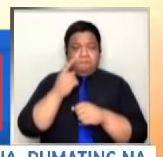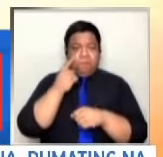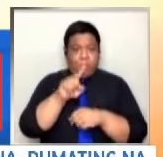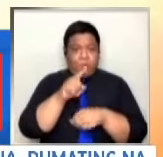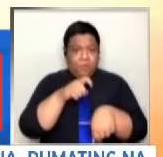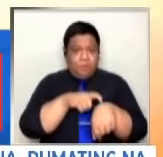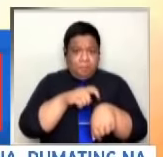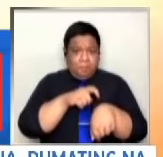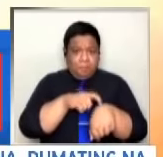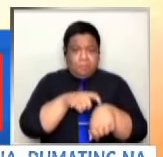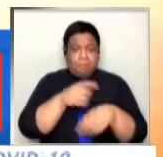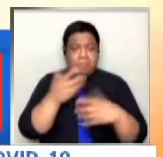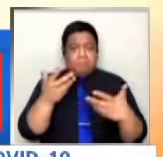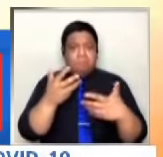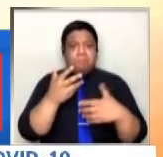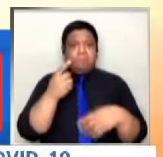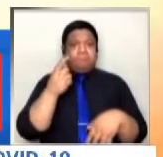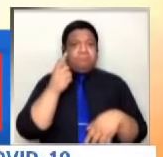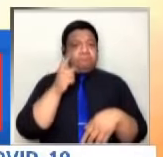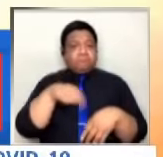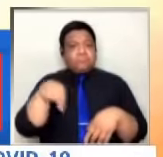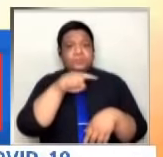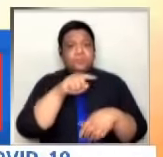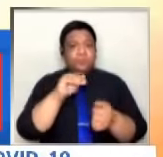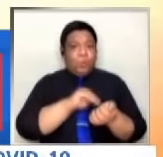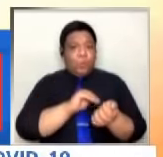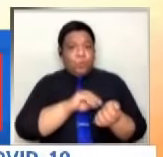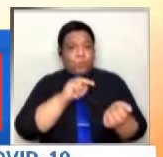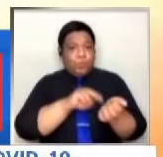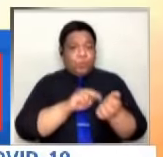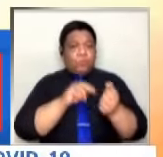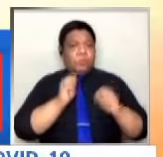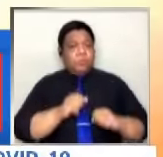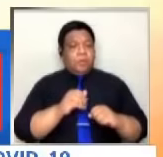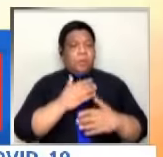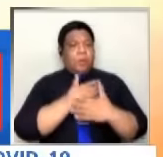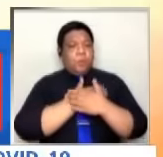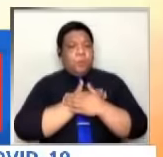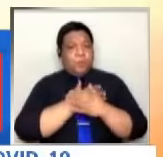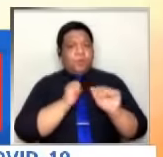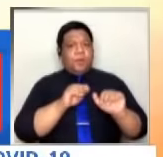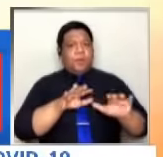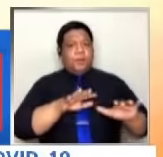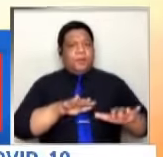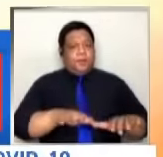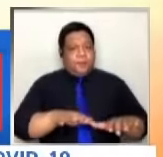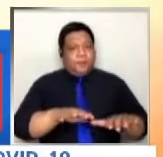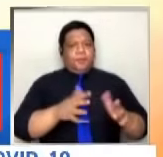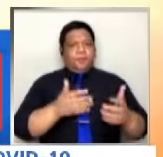na sila ho ay mabigyan ng pagkakataong makapagpahinga, makahinga, di ba?